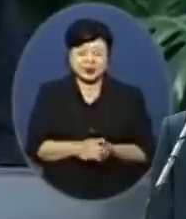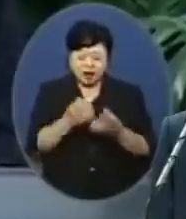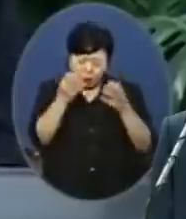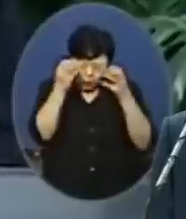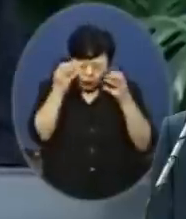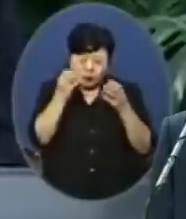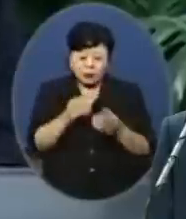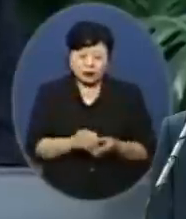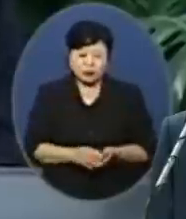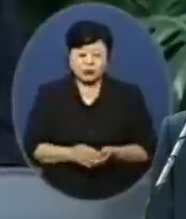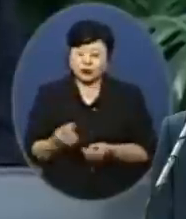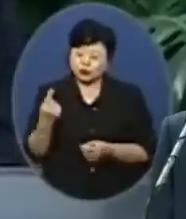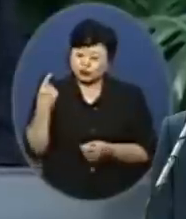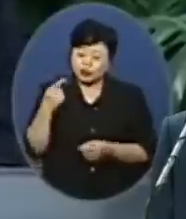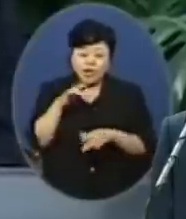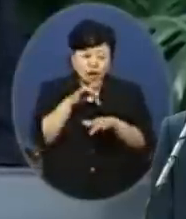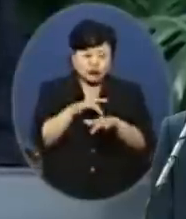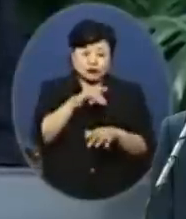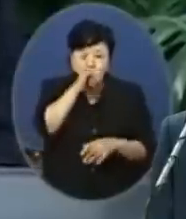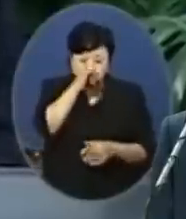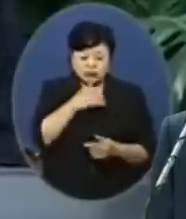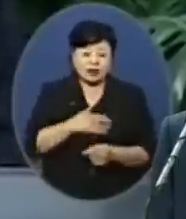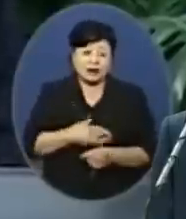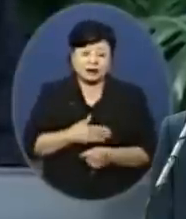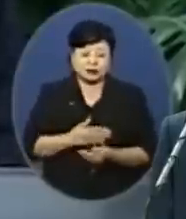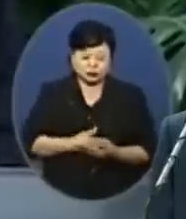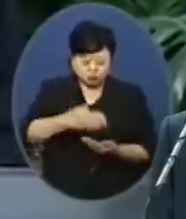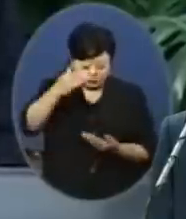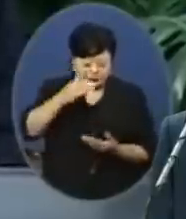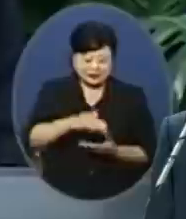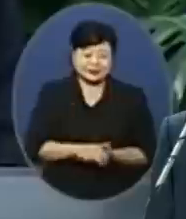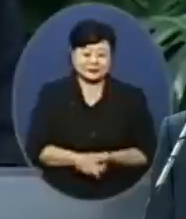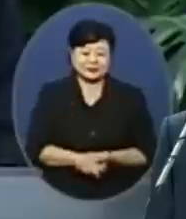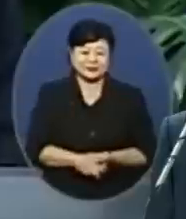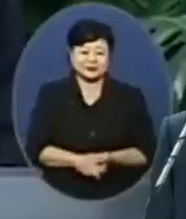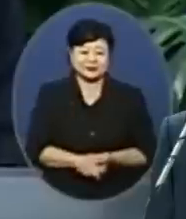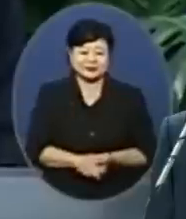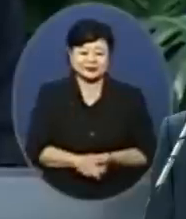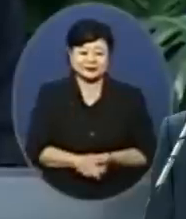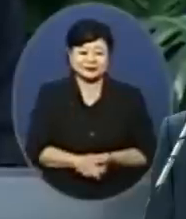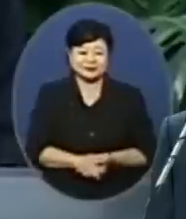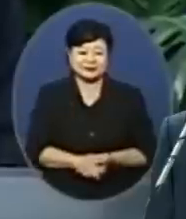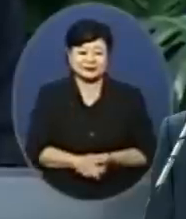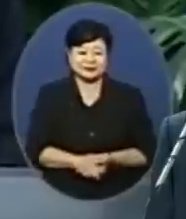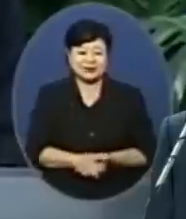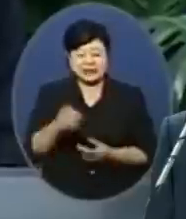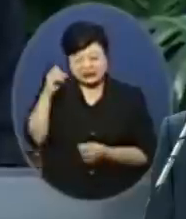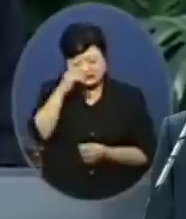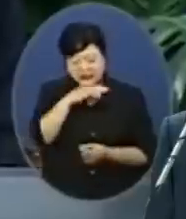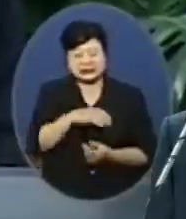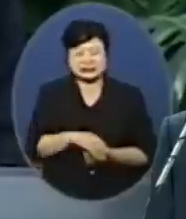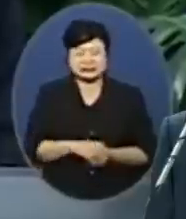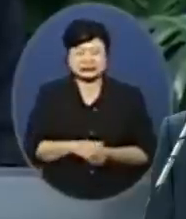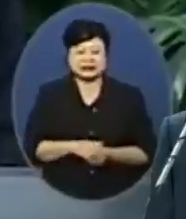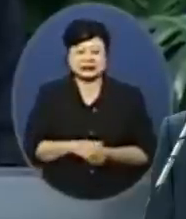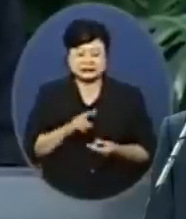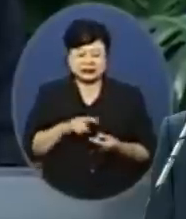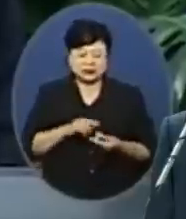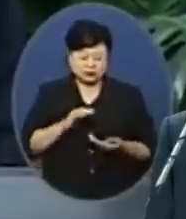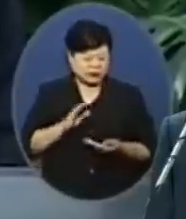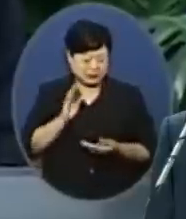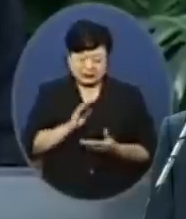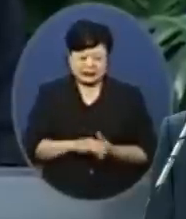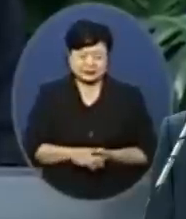고통은 배후에 귀신이 있다는 것을 알고 내가 쫓아야 되는 것입니다. 그래야지 그냥 가라앉지 않는